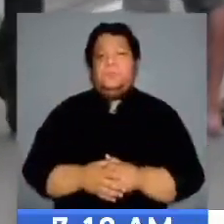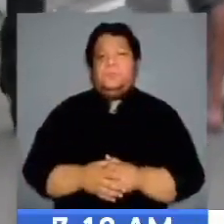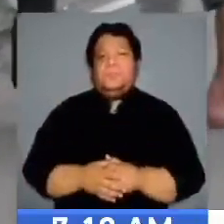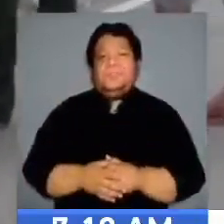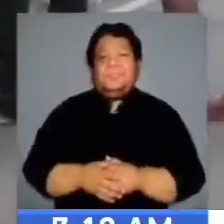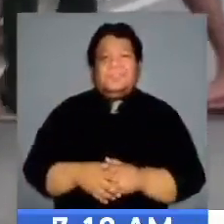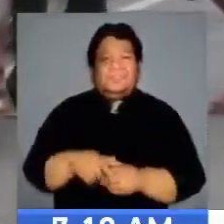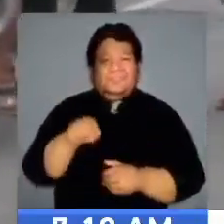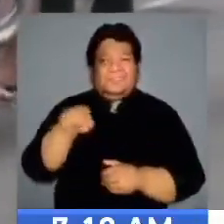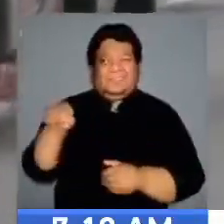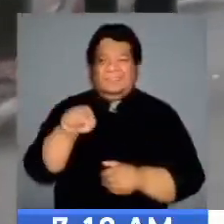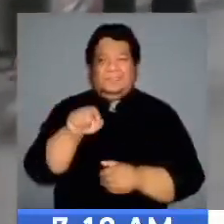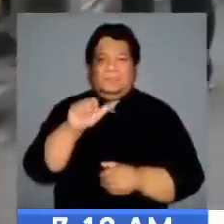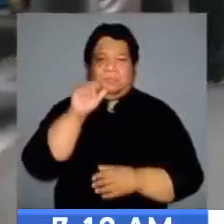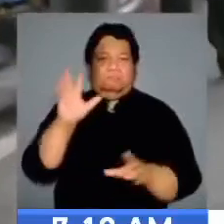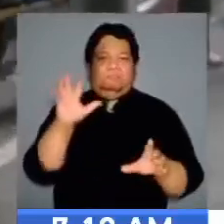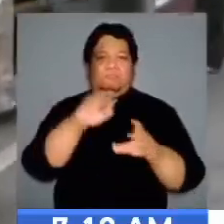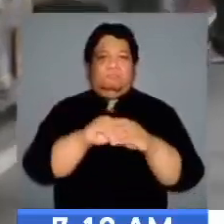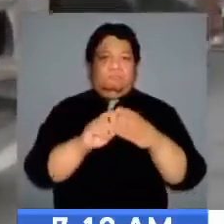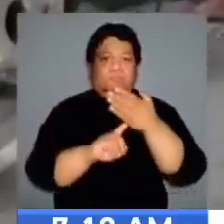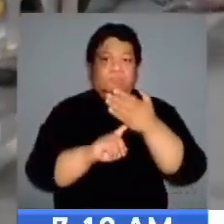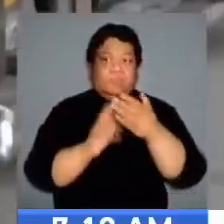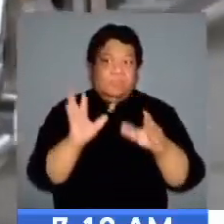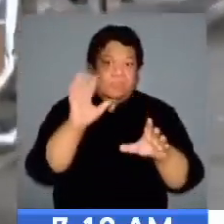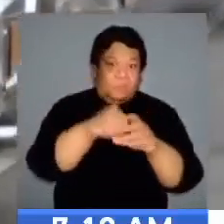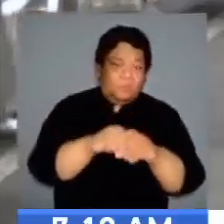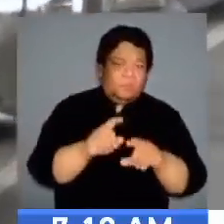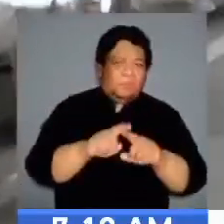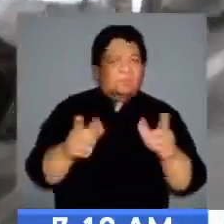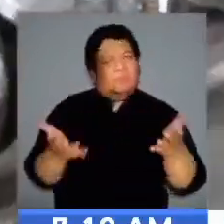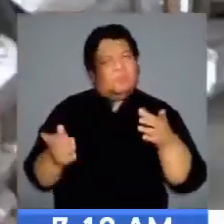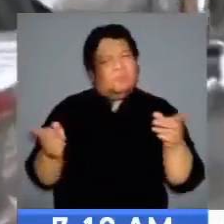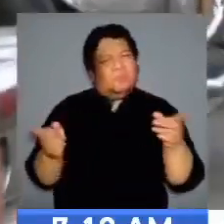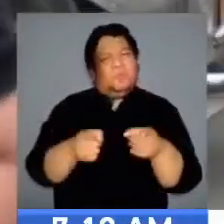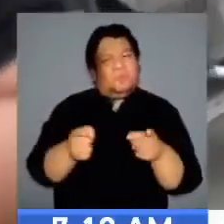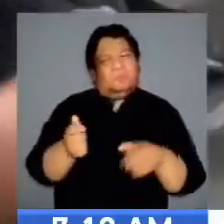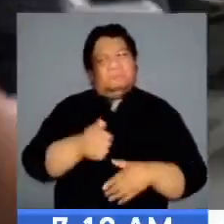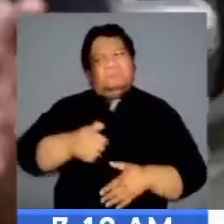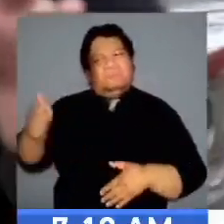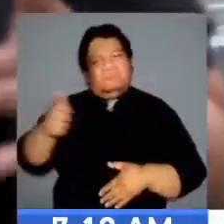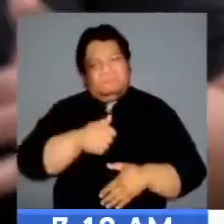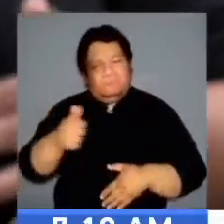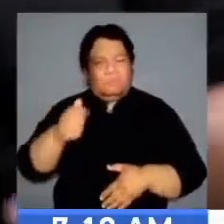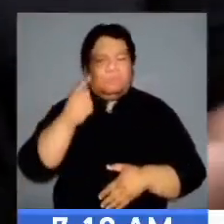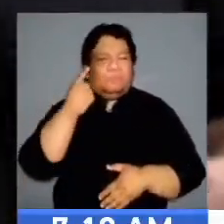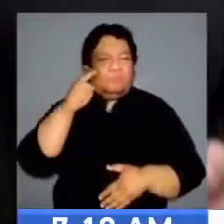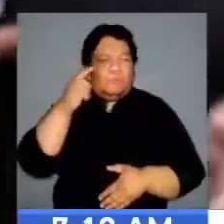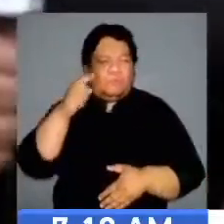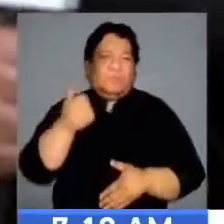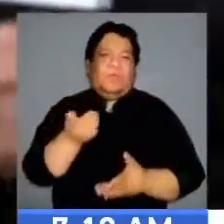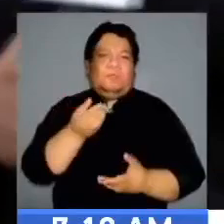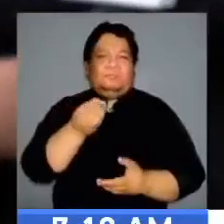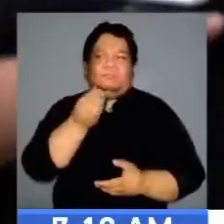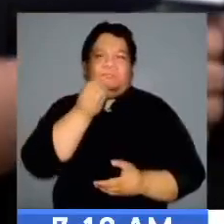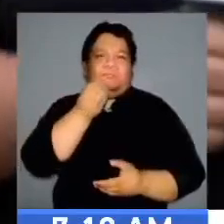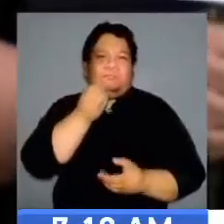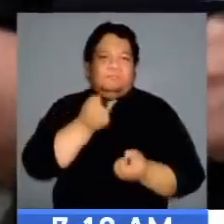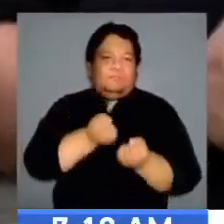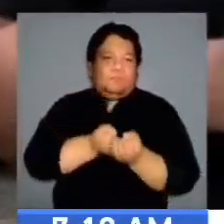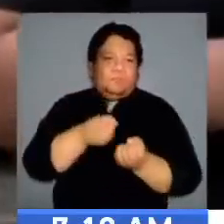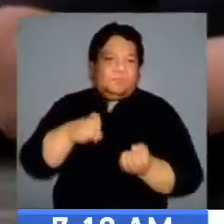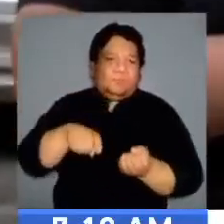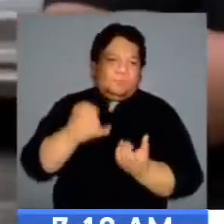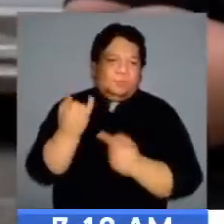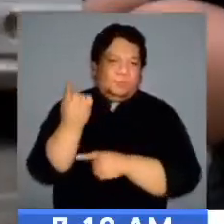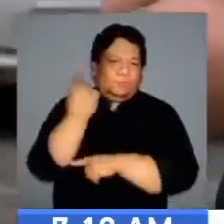man, babiyahe ng isa o dalawang beses para lang daw makakuha ng pangkain ngayong araw. Kaya po para sa mga pasaherong magko-commute o babiyahe